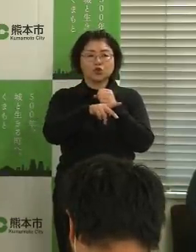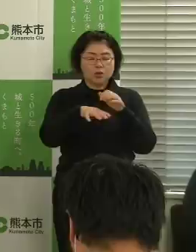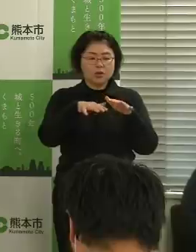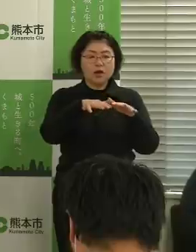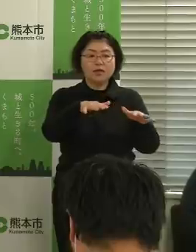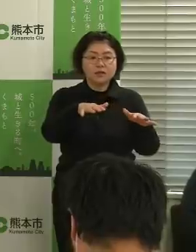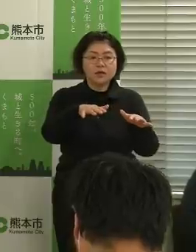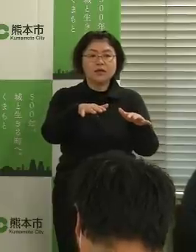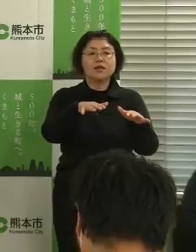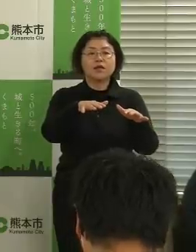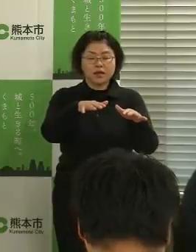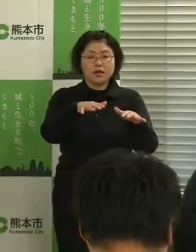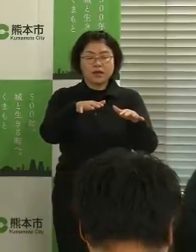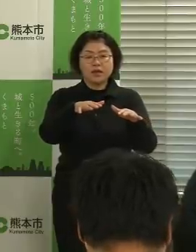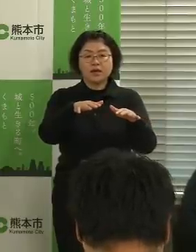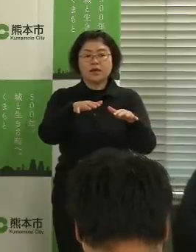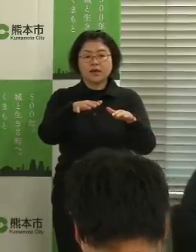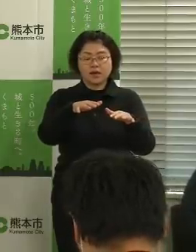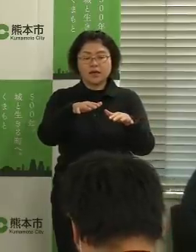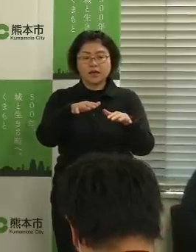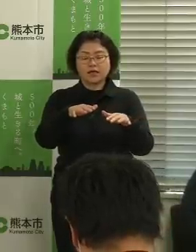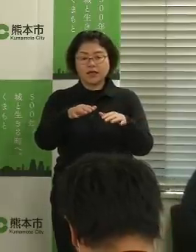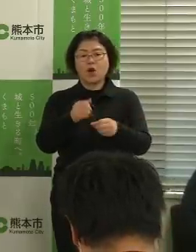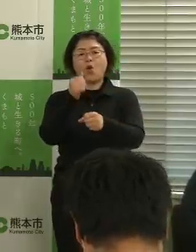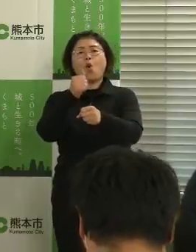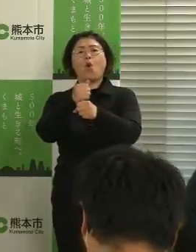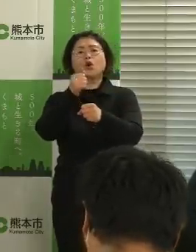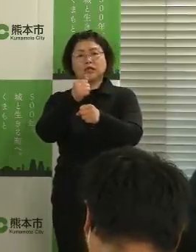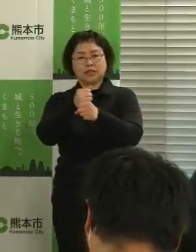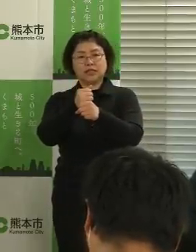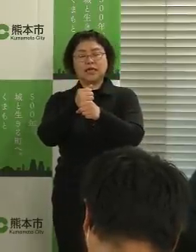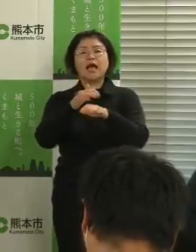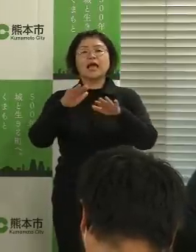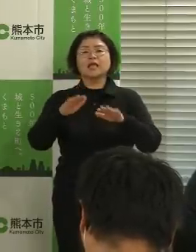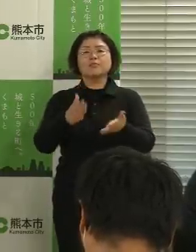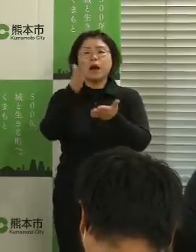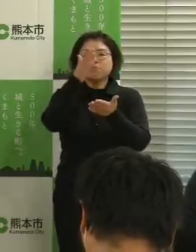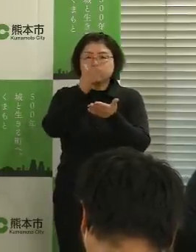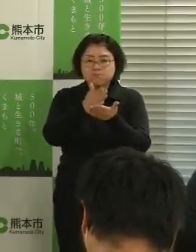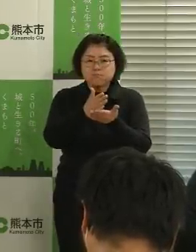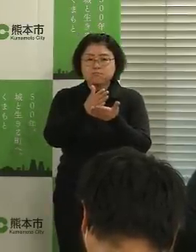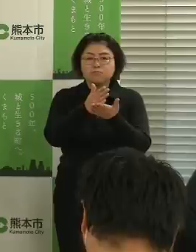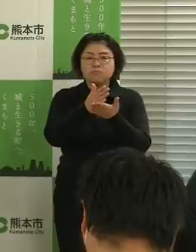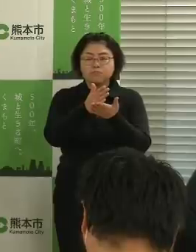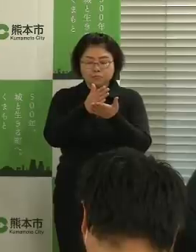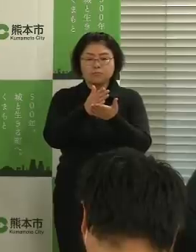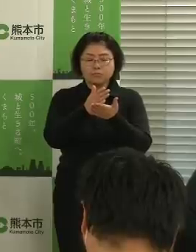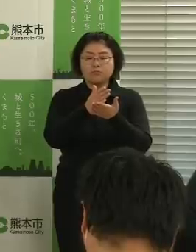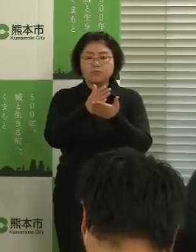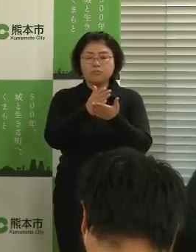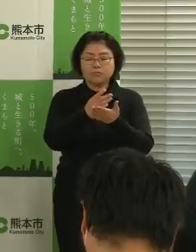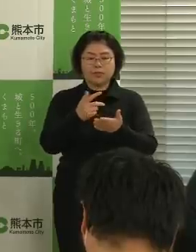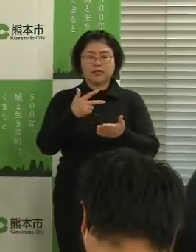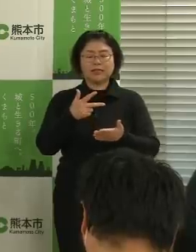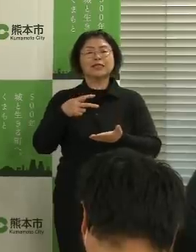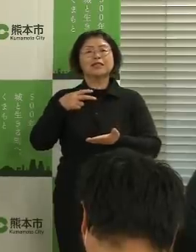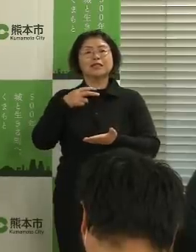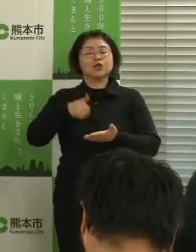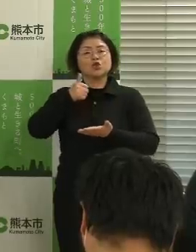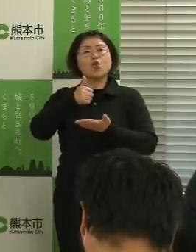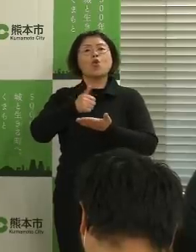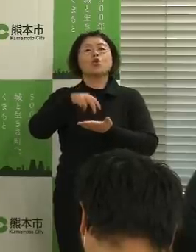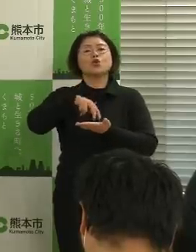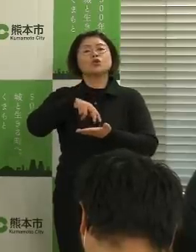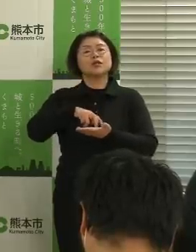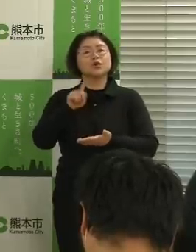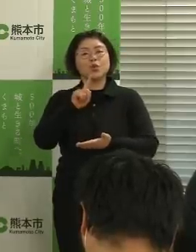25日から、 はい、 中断をするということですが、はい、それに対する市長の認識と、うん、